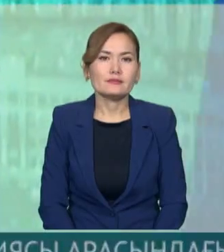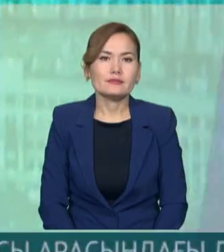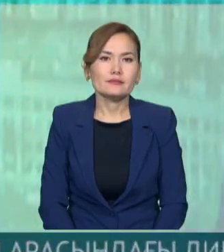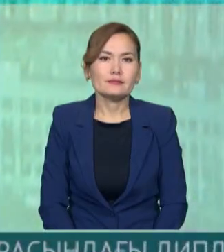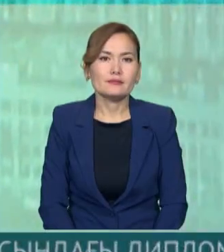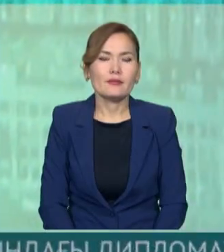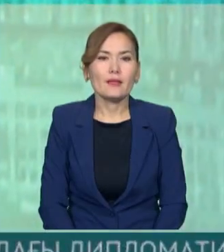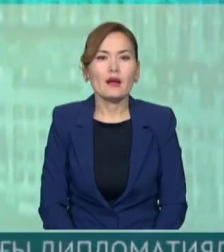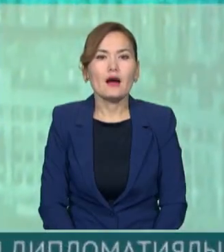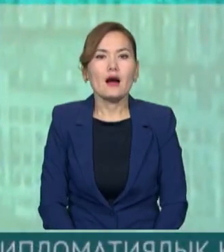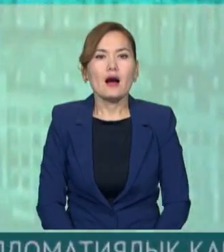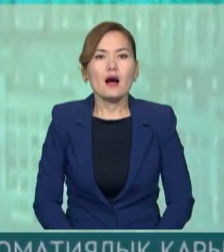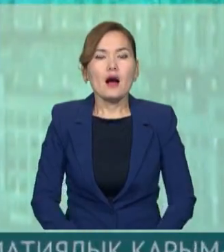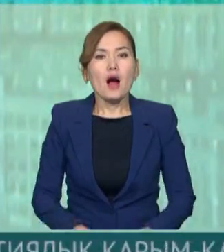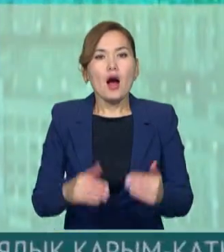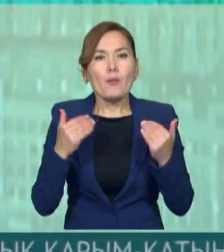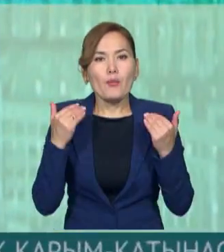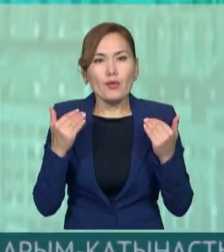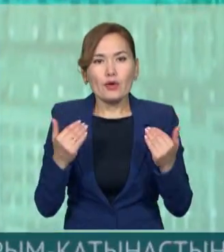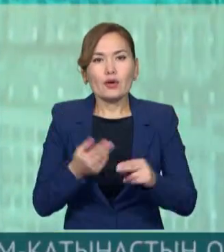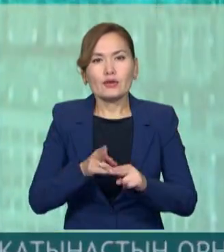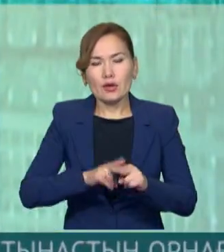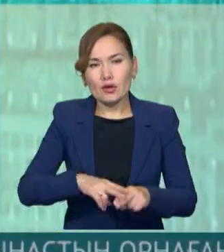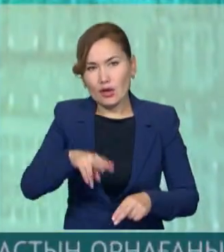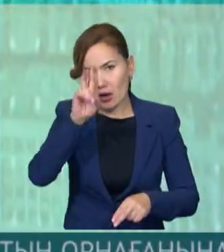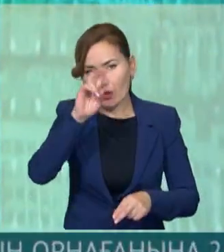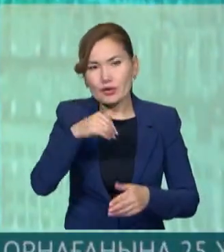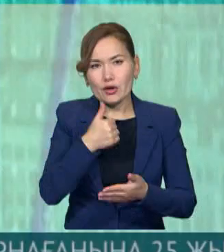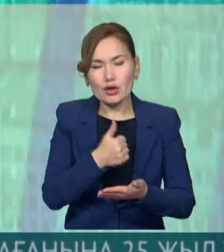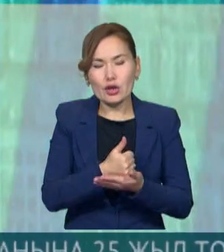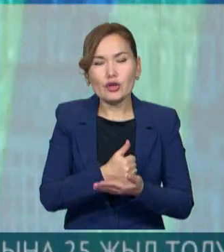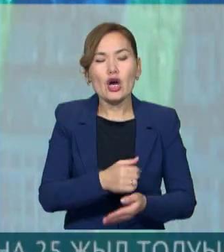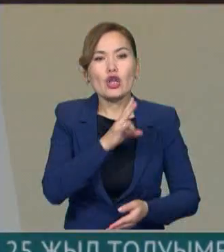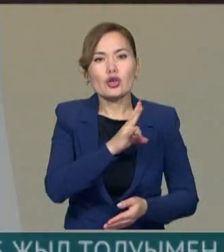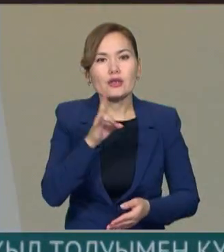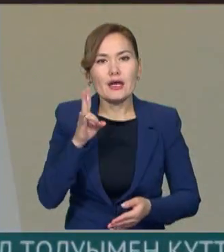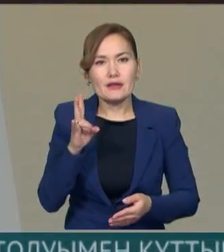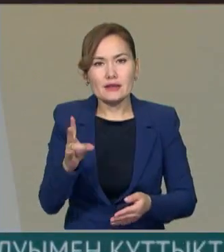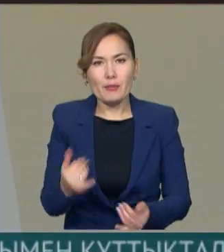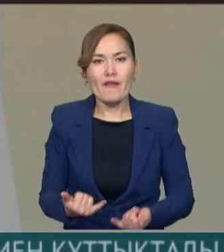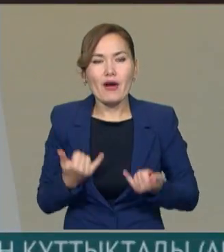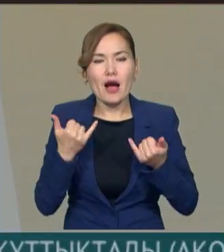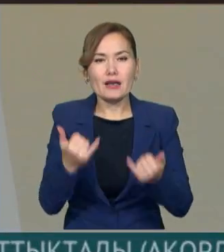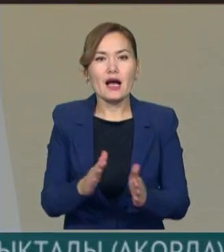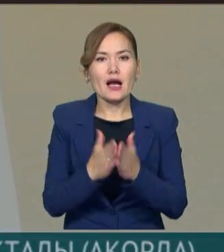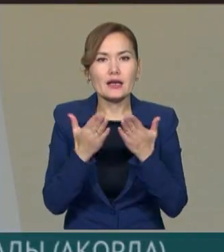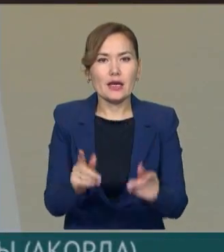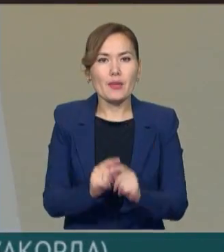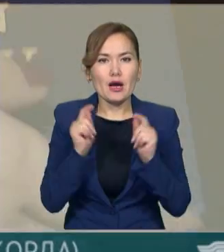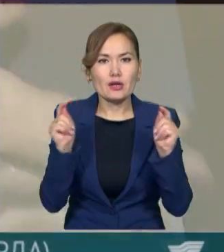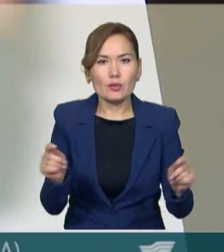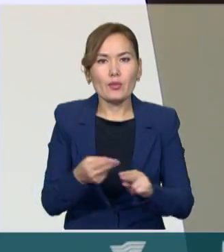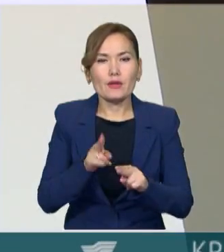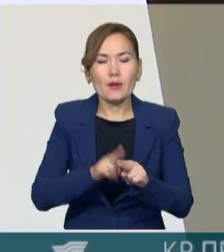Қоғам қайраткері Махмұт Қасымбековтың Нұрсұлтан Назарбаев өмір баянатты кітабы Әзірбайжан тілінде жарық көрді. Туындының тұсаукесер